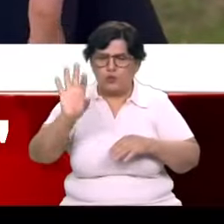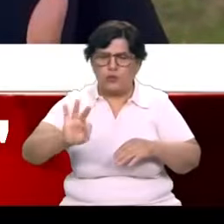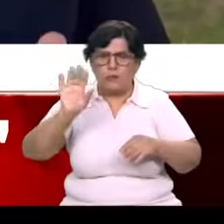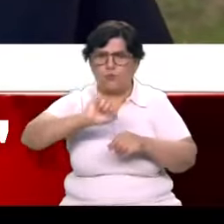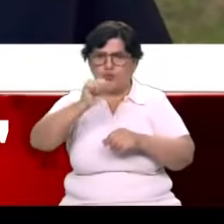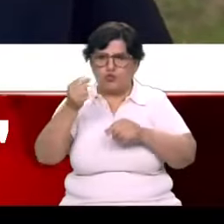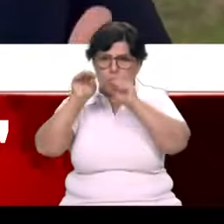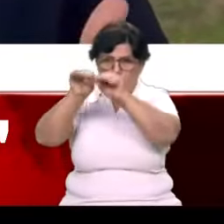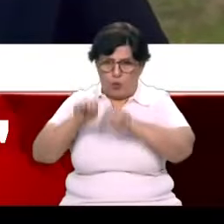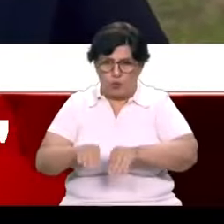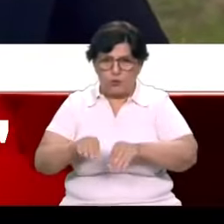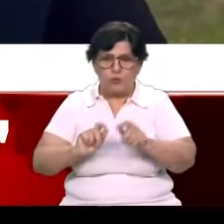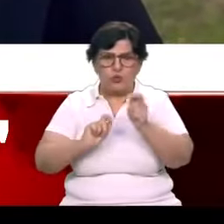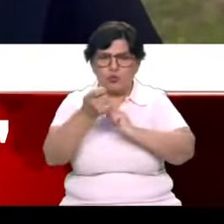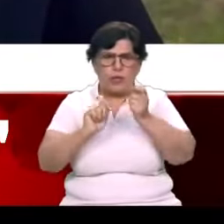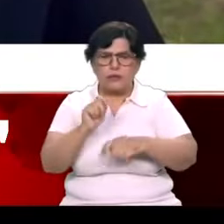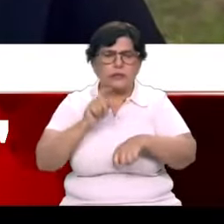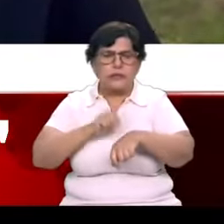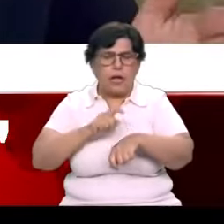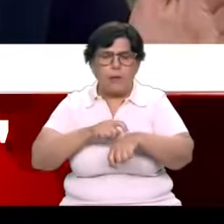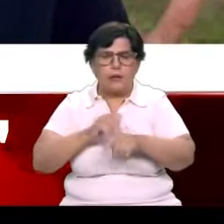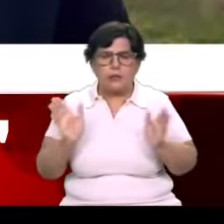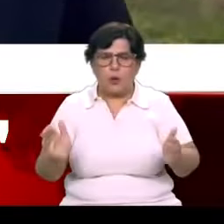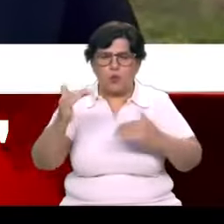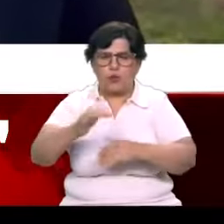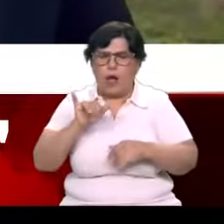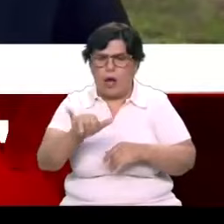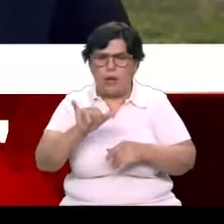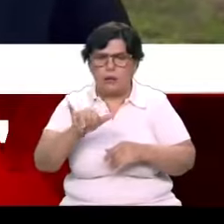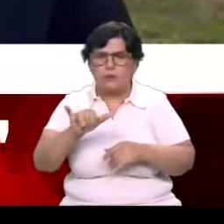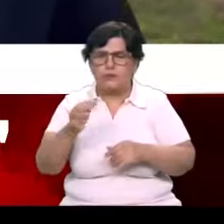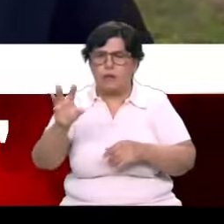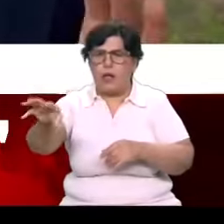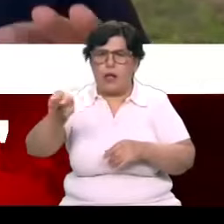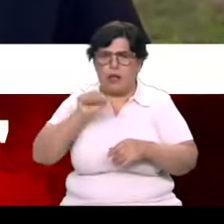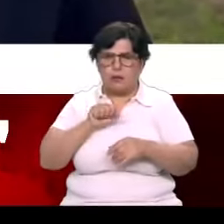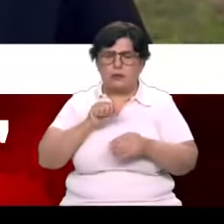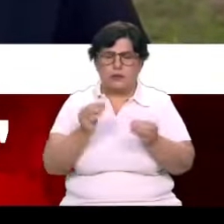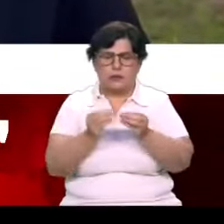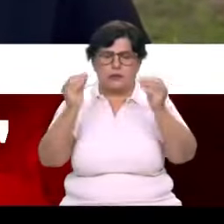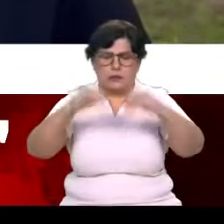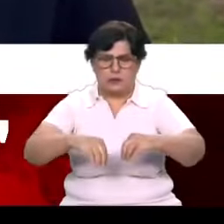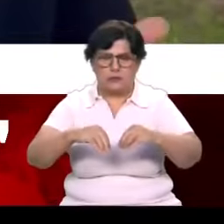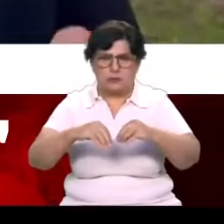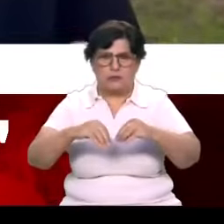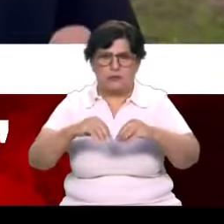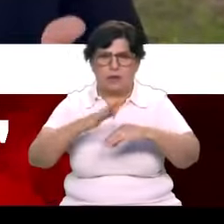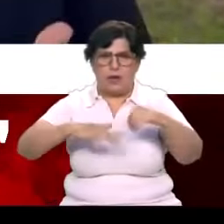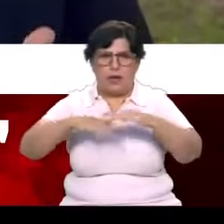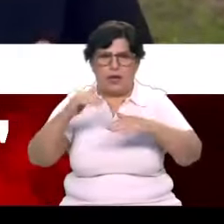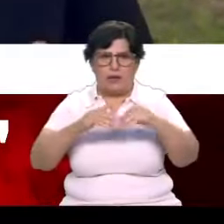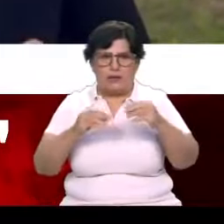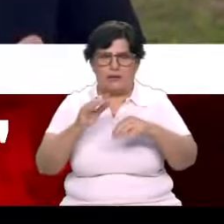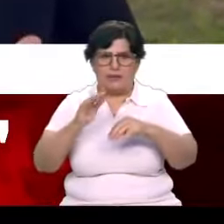buzdolabına koyun kullanacağınız Z zamanda karton kutuda aynı şekilde çıkarın kırdınız diyelim yumurtayı Ellerinize